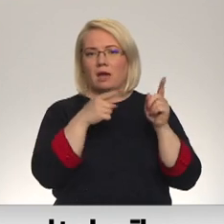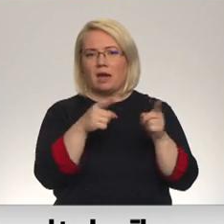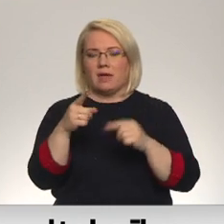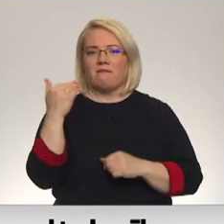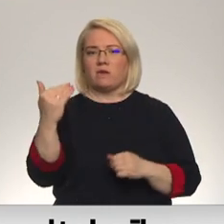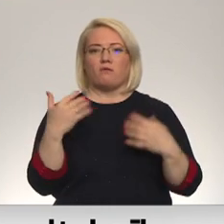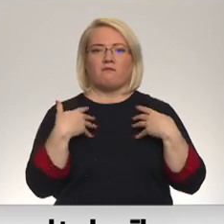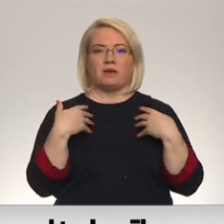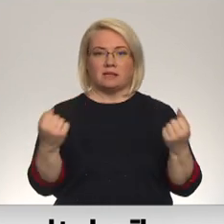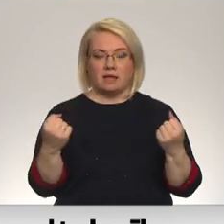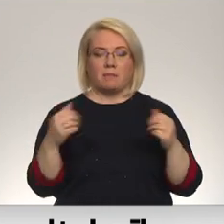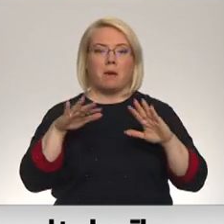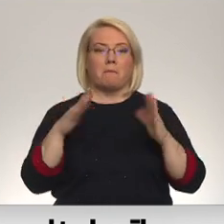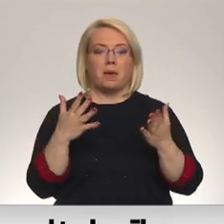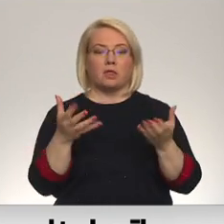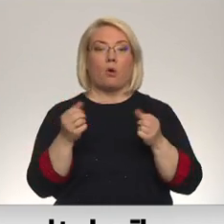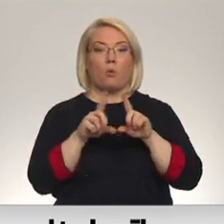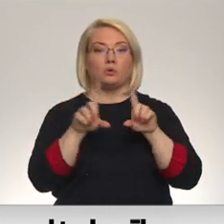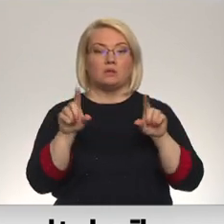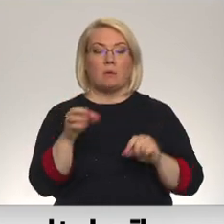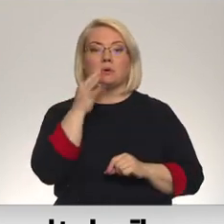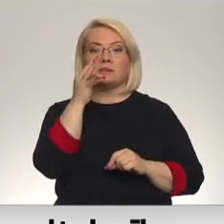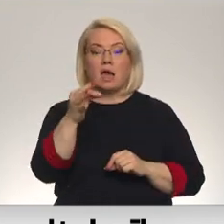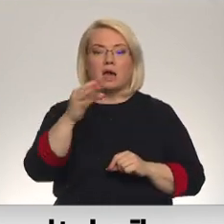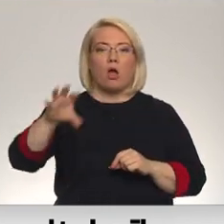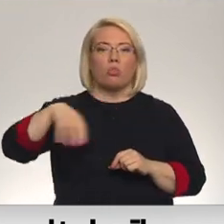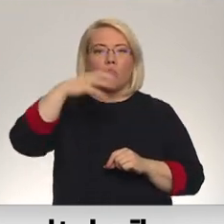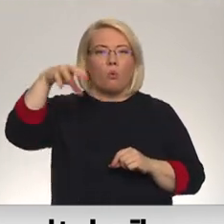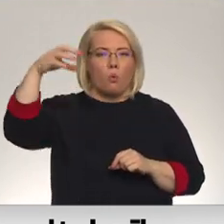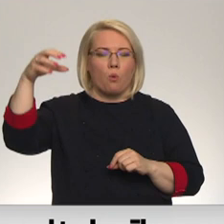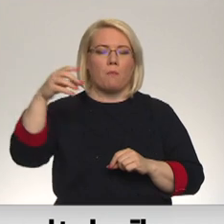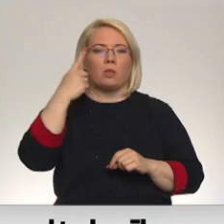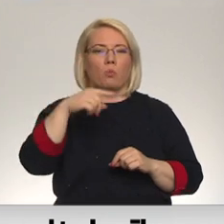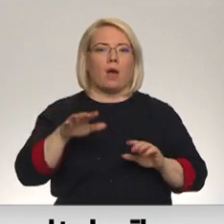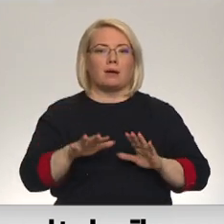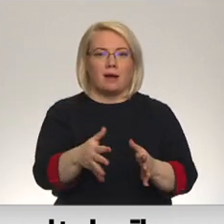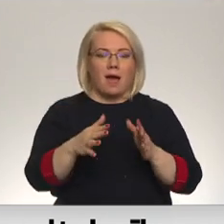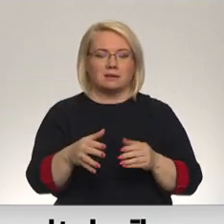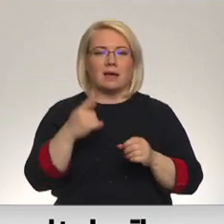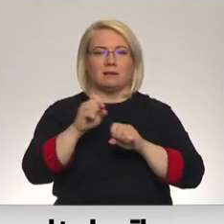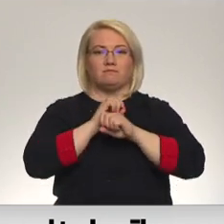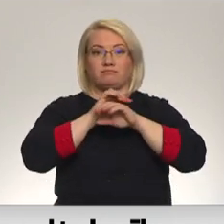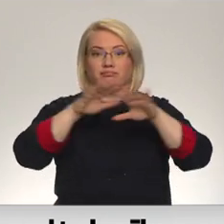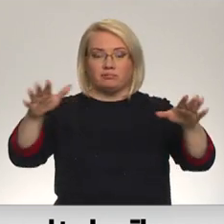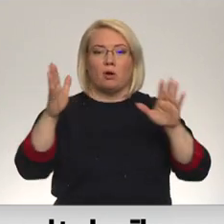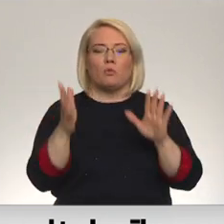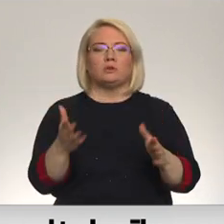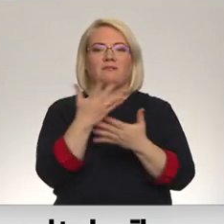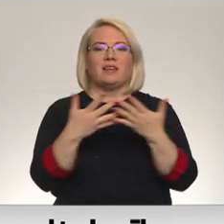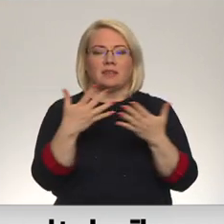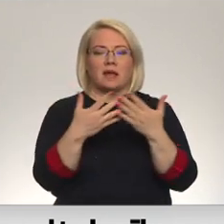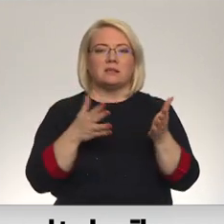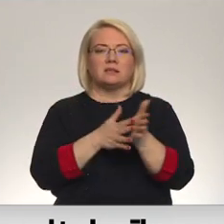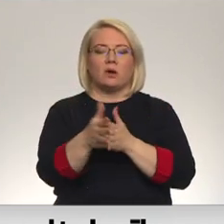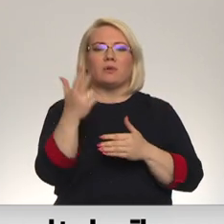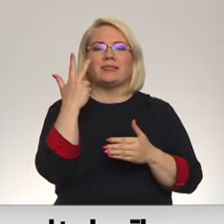viņu veselībai. Savukārt uzņēmumā norāda, ka dūmgāzes no krāsnes pirms nonākšanas atmosfērā tiks filtrētas caur